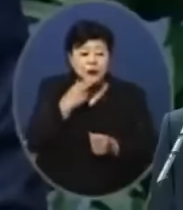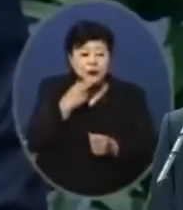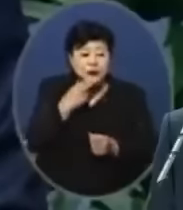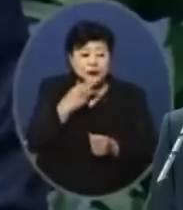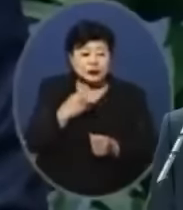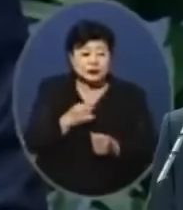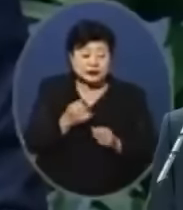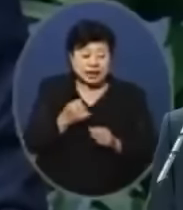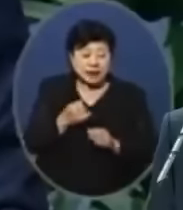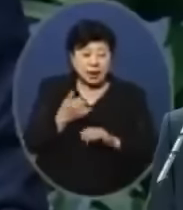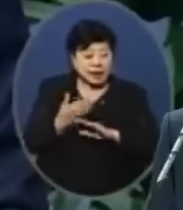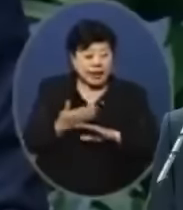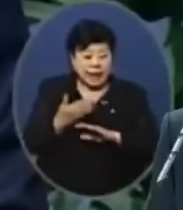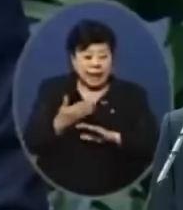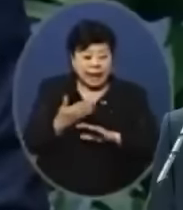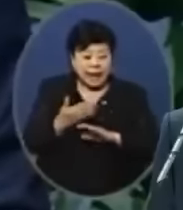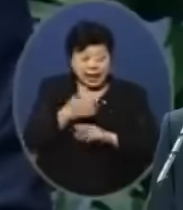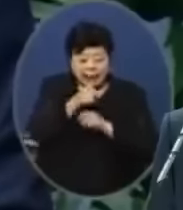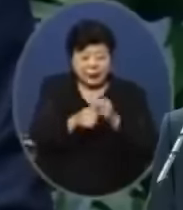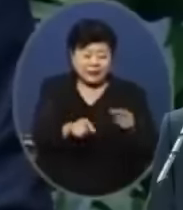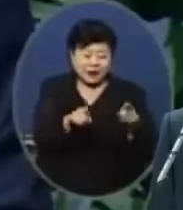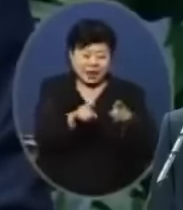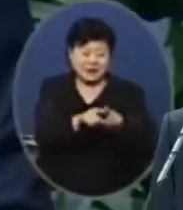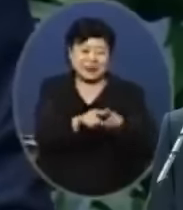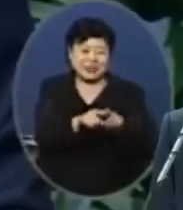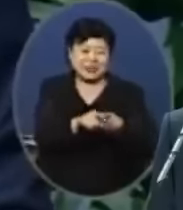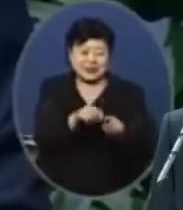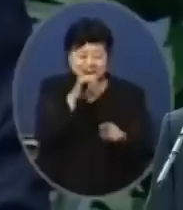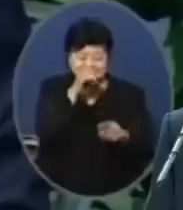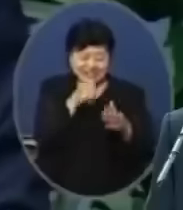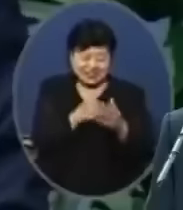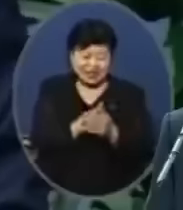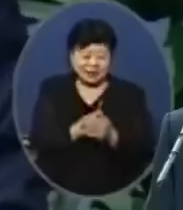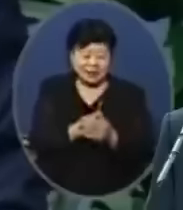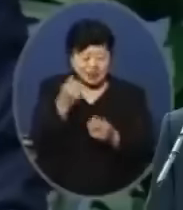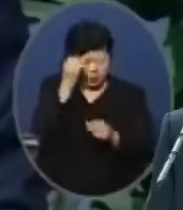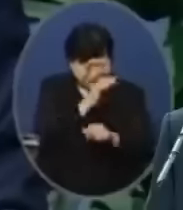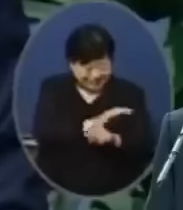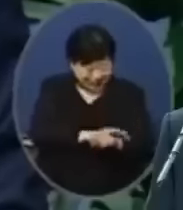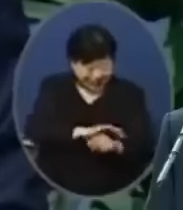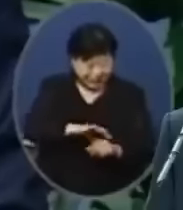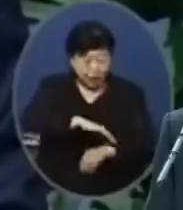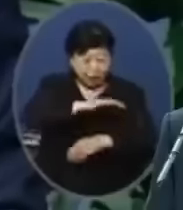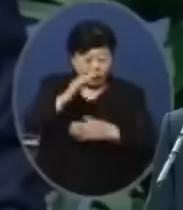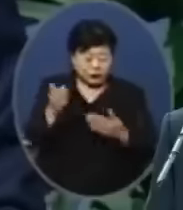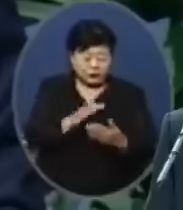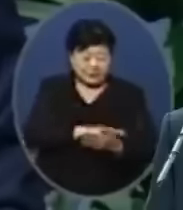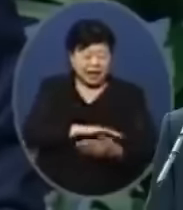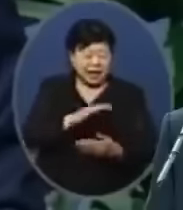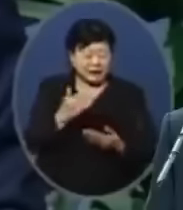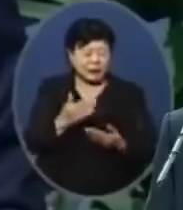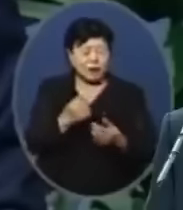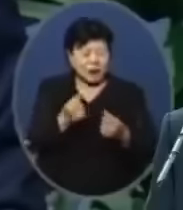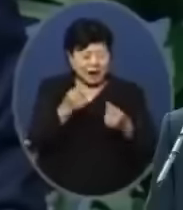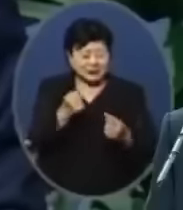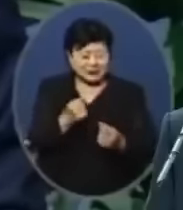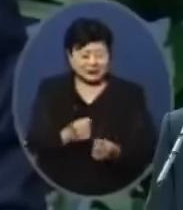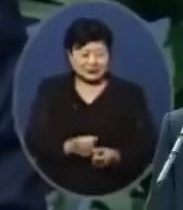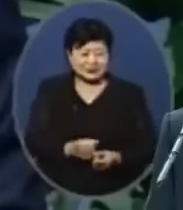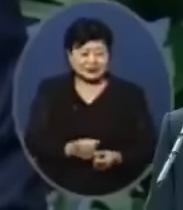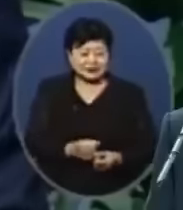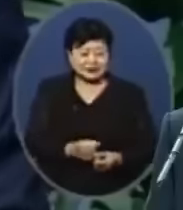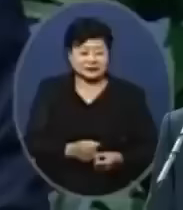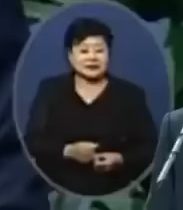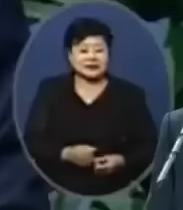사람하고는 틀리는 것입니다. 하나님과 같이 계심으로 여러분은 영혼이 잘 되고 범사가 잘 되고 강건한 역사가